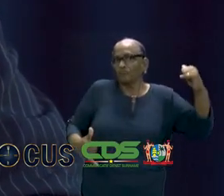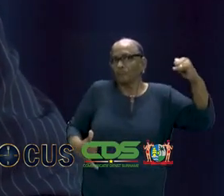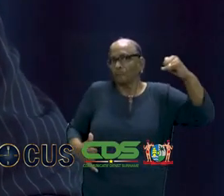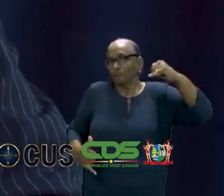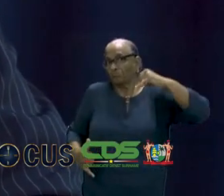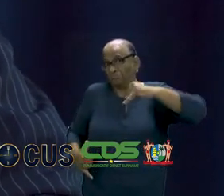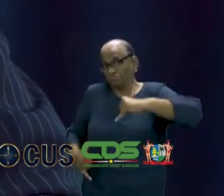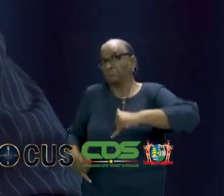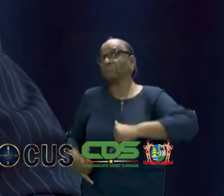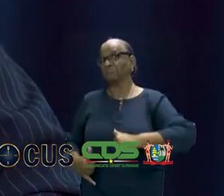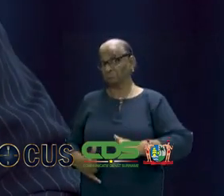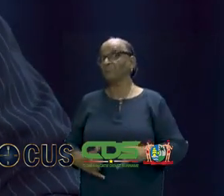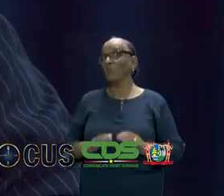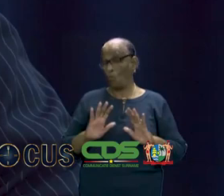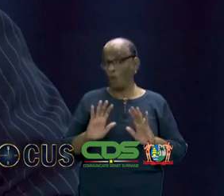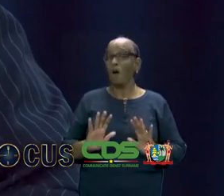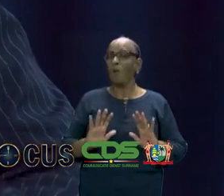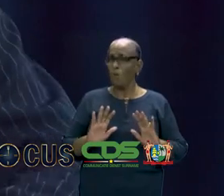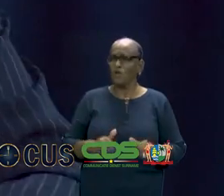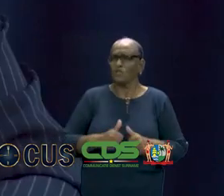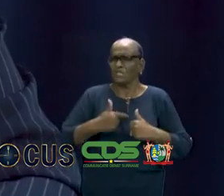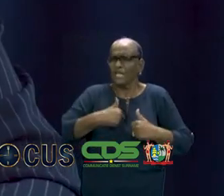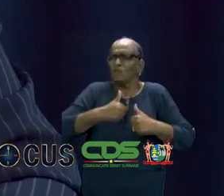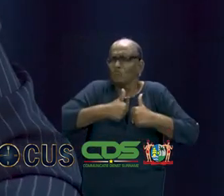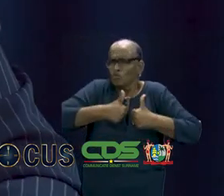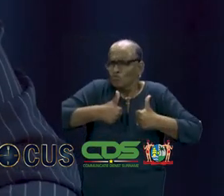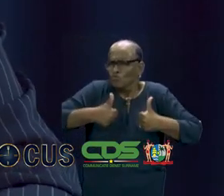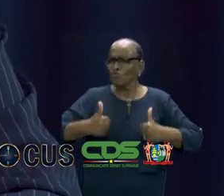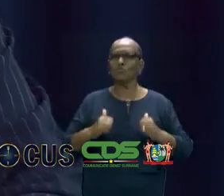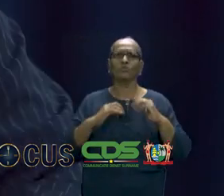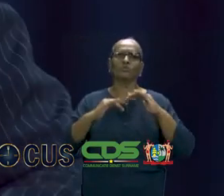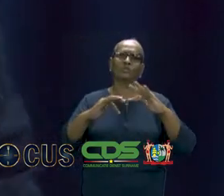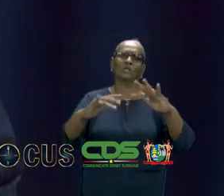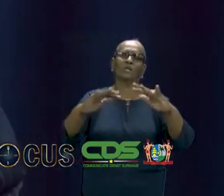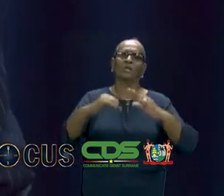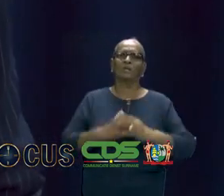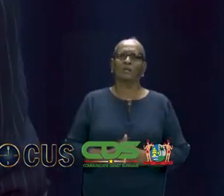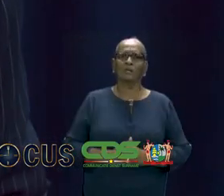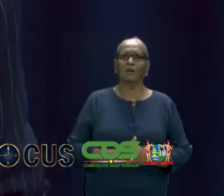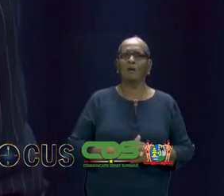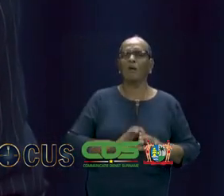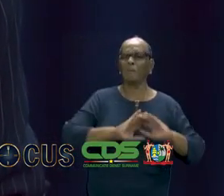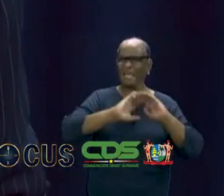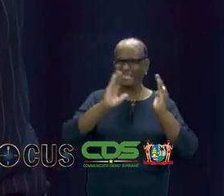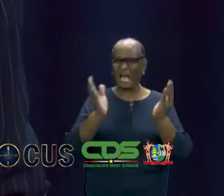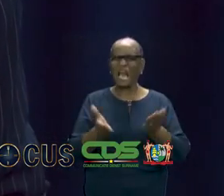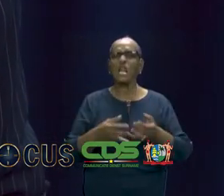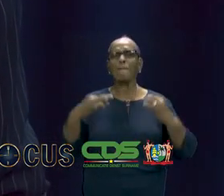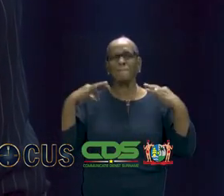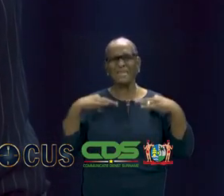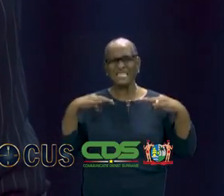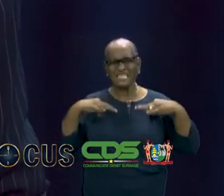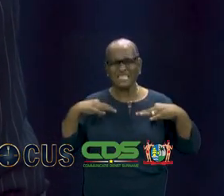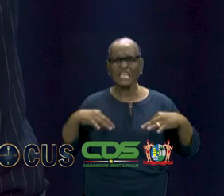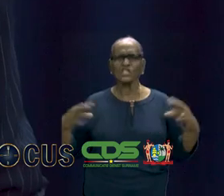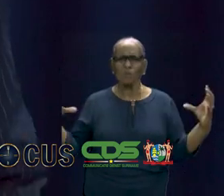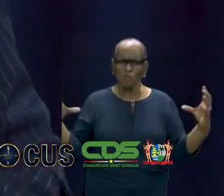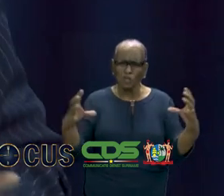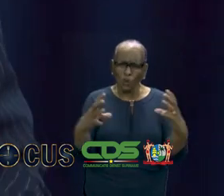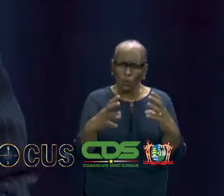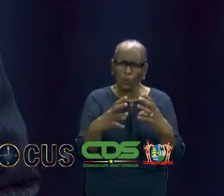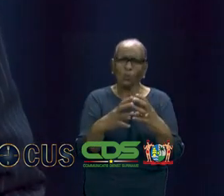samen met het ministerie van Buitenlandse Zaken en die andere ministeries die allemaal opgenomen zijn. Een breed pakket van samenwerking komt